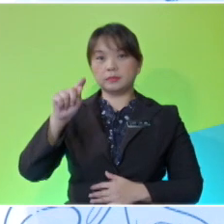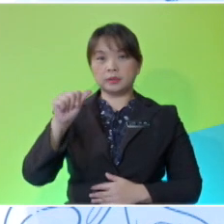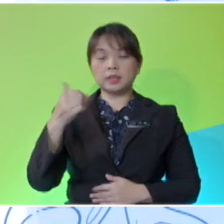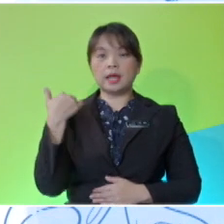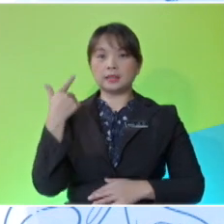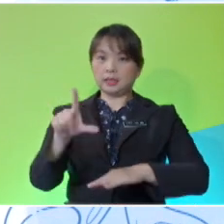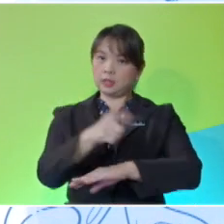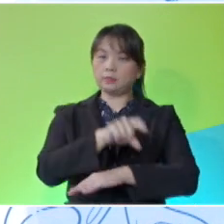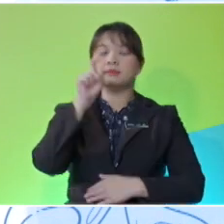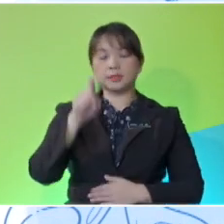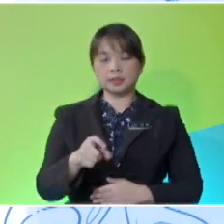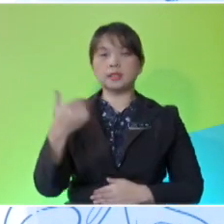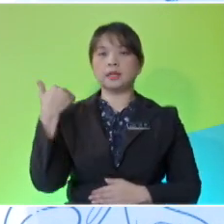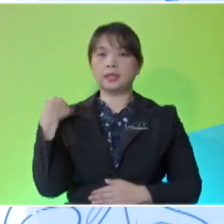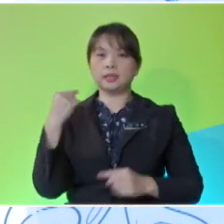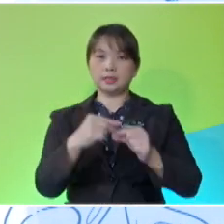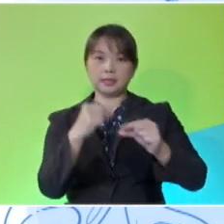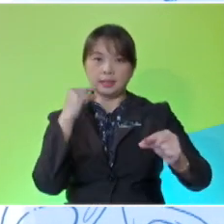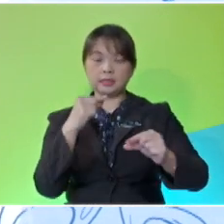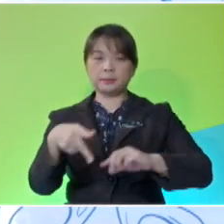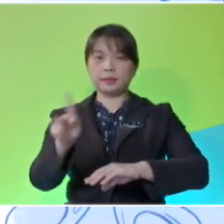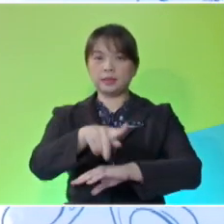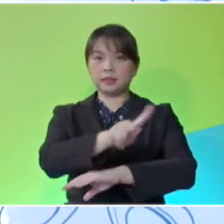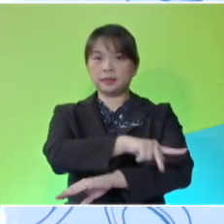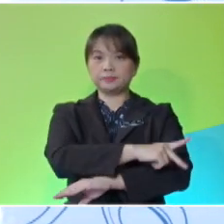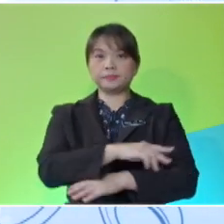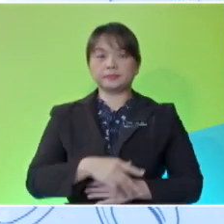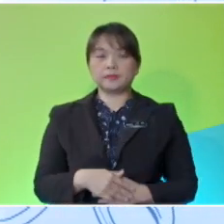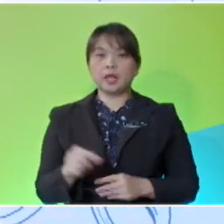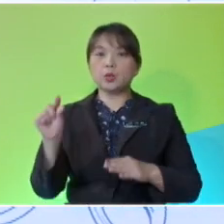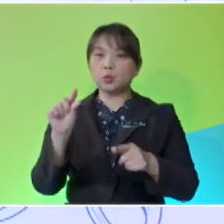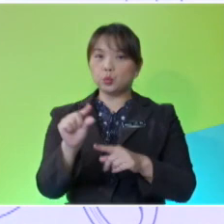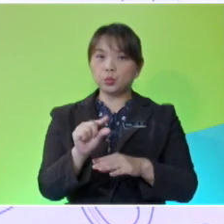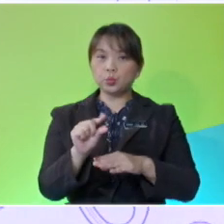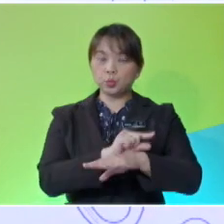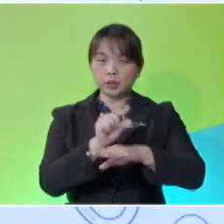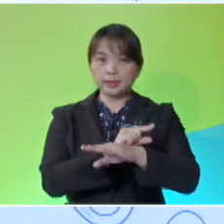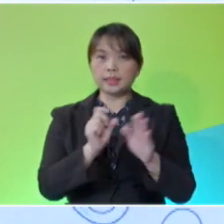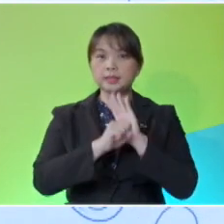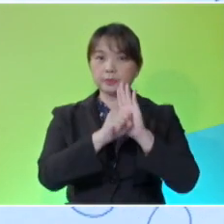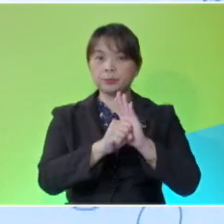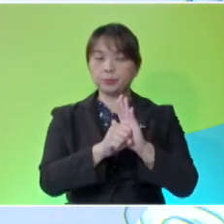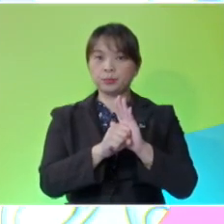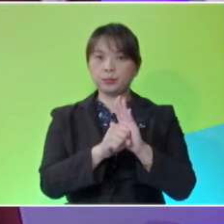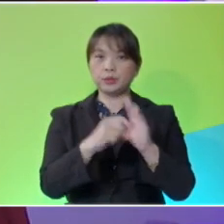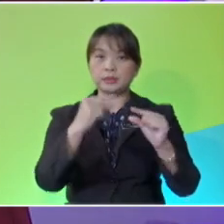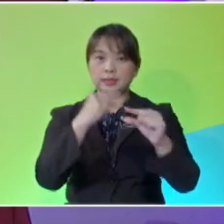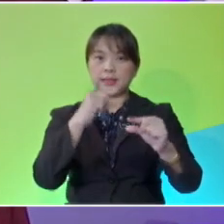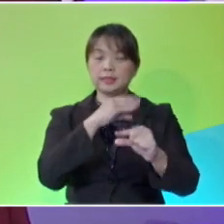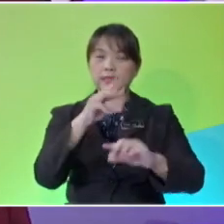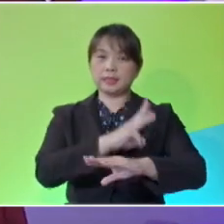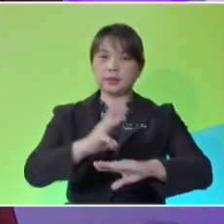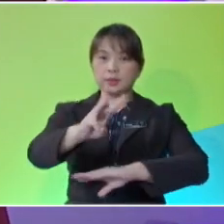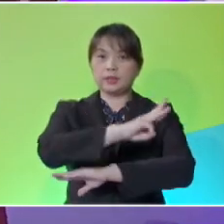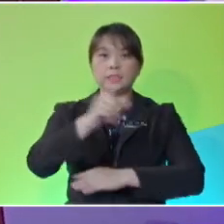pantai pinggir pantai Oke baik dan ia akan menggunakan simbol garis dan juga simbol kawasan Oke kita lihat gambar